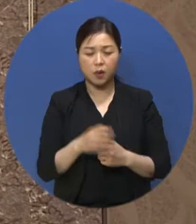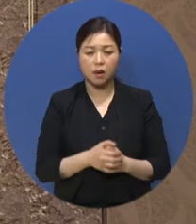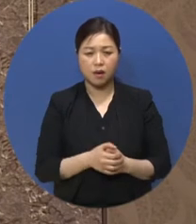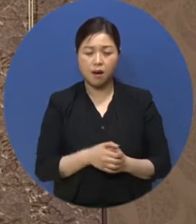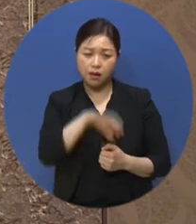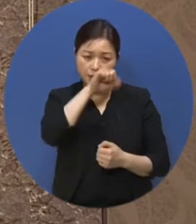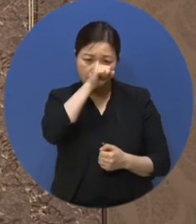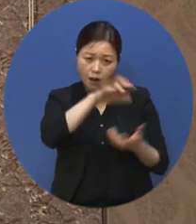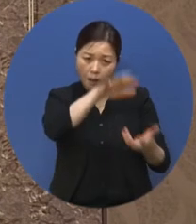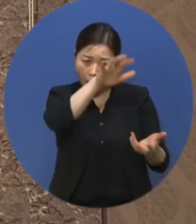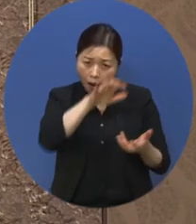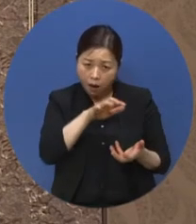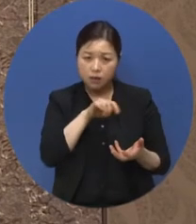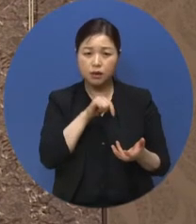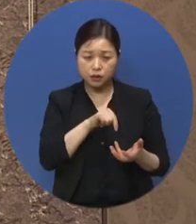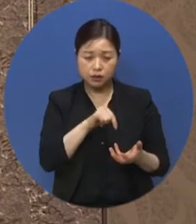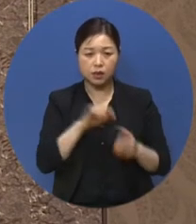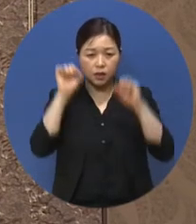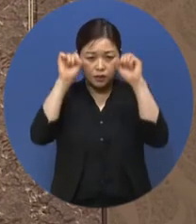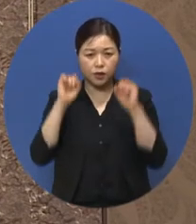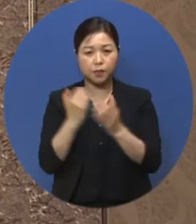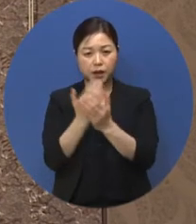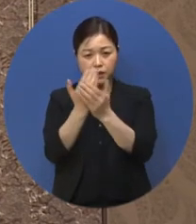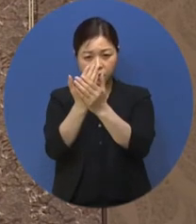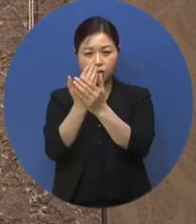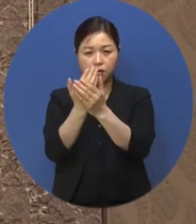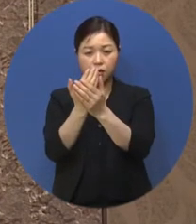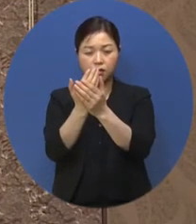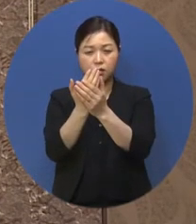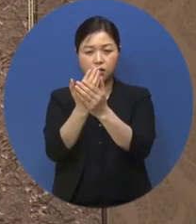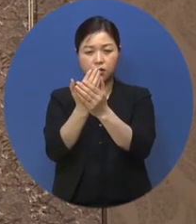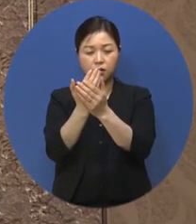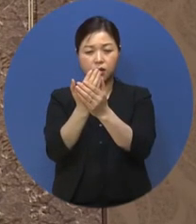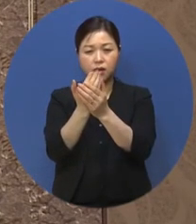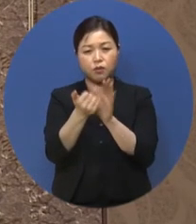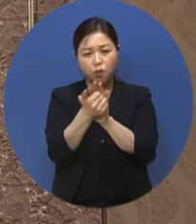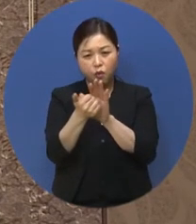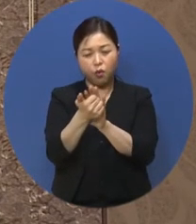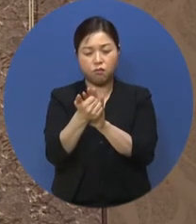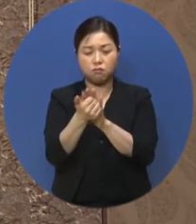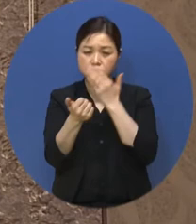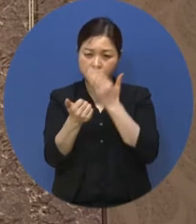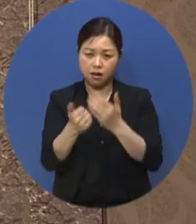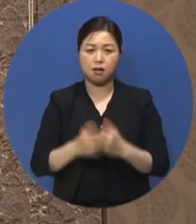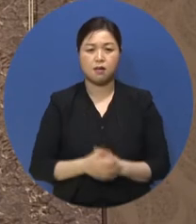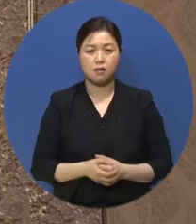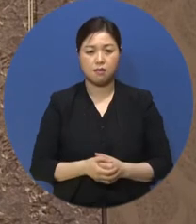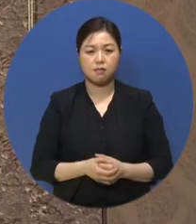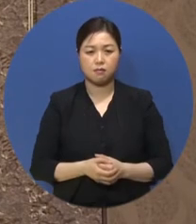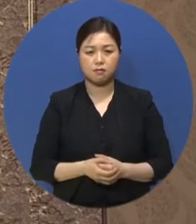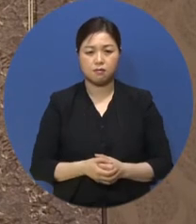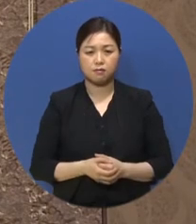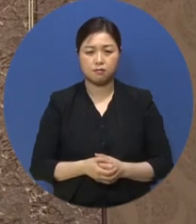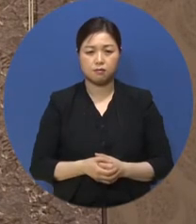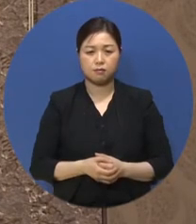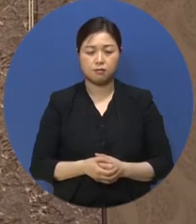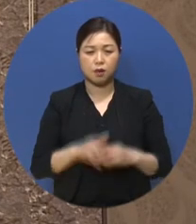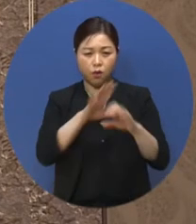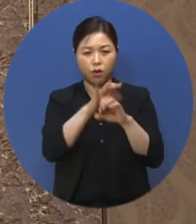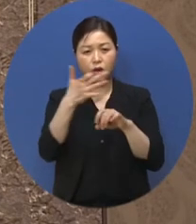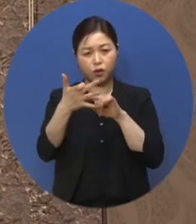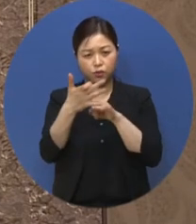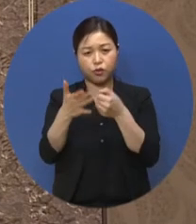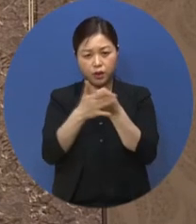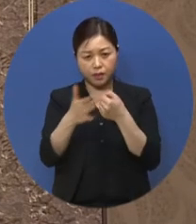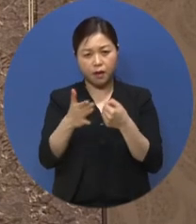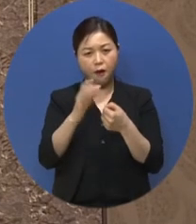예산이 많아야지 뭐 체육도 기록, 그 발전 향상에 도움이 줄 수 있고 그럼요. 이런 코로나19로